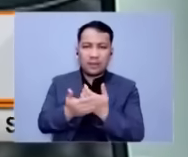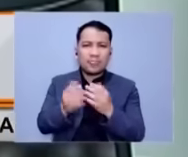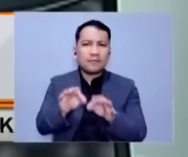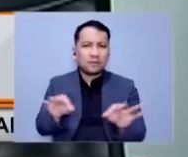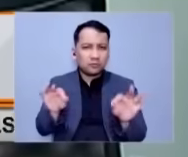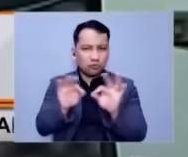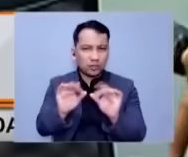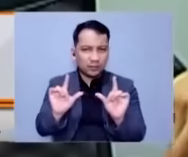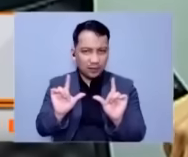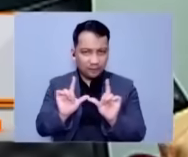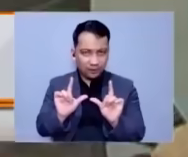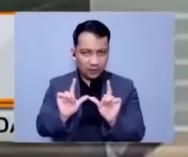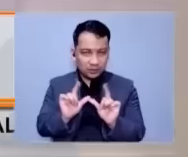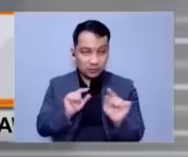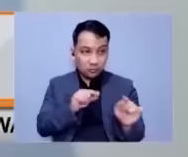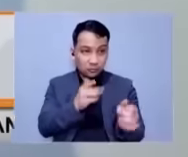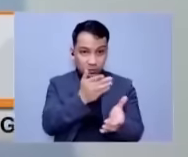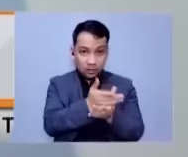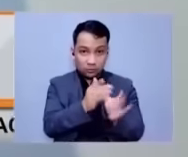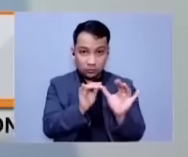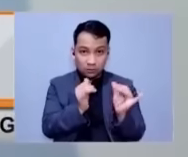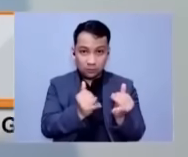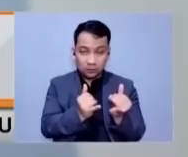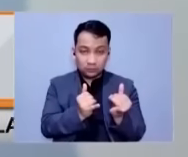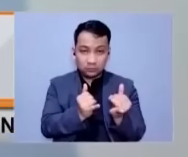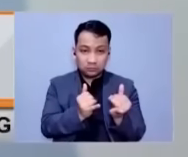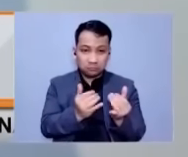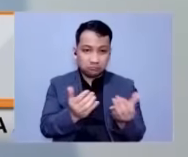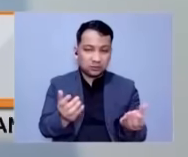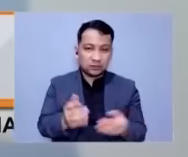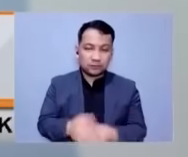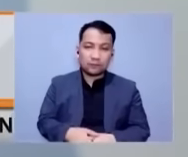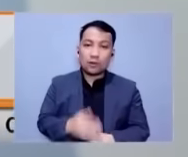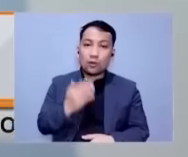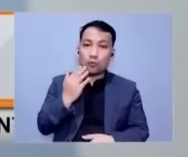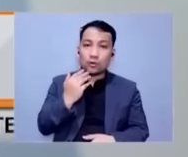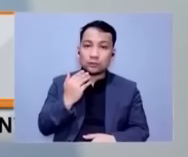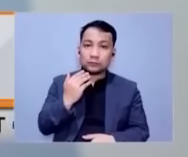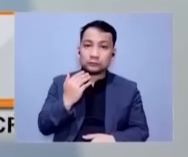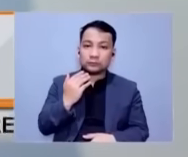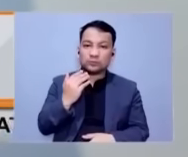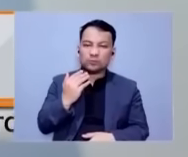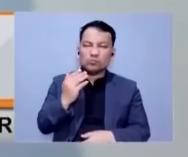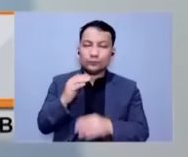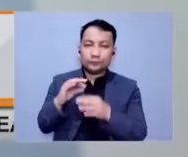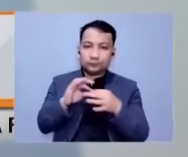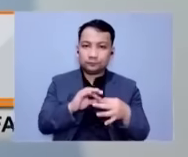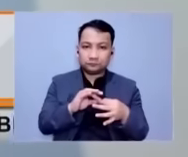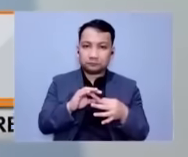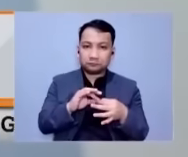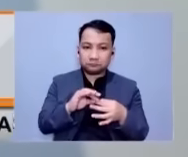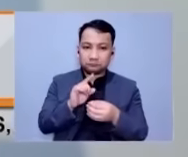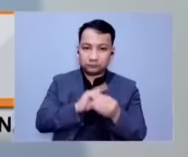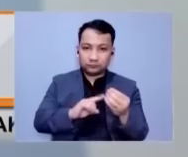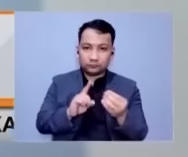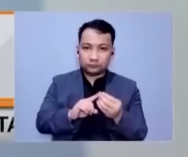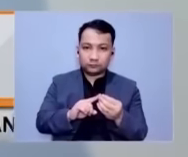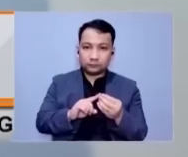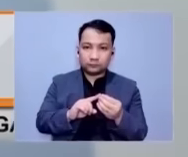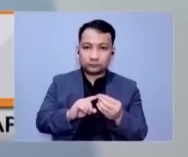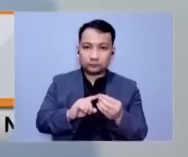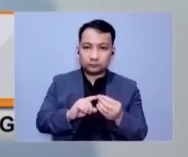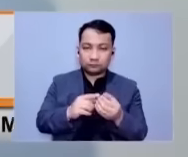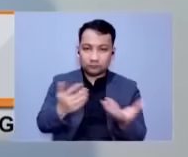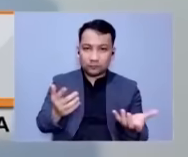recruitment agency na pupuntahan. Ang risk ng illegal recruitment is yung